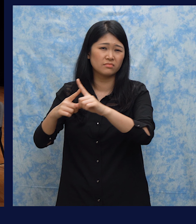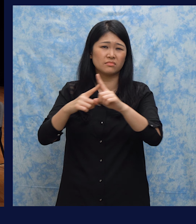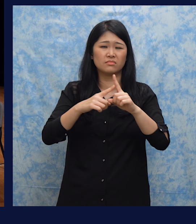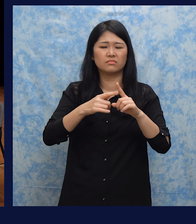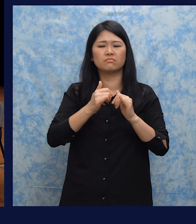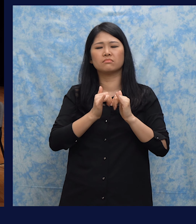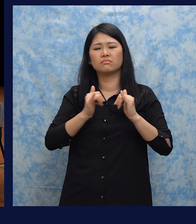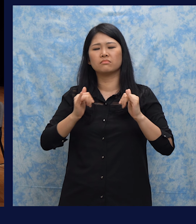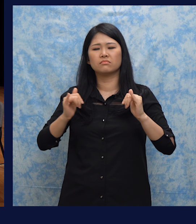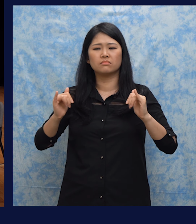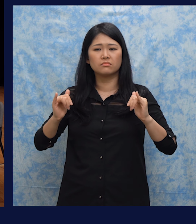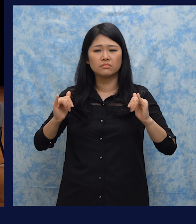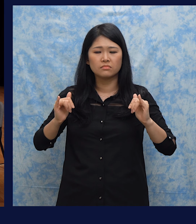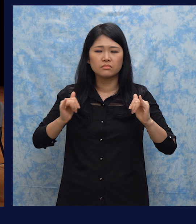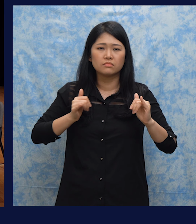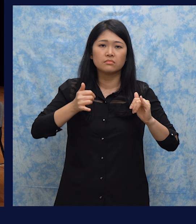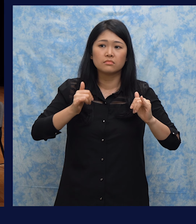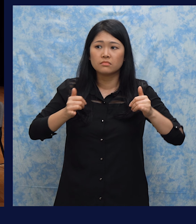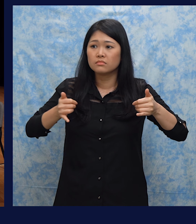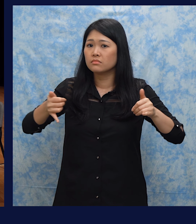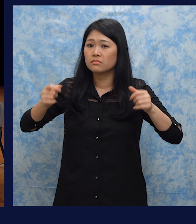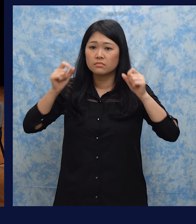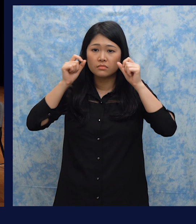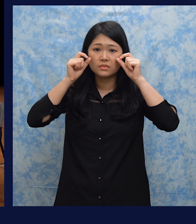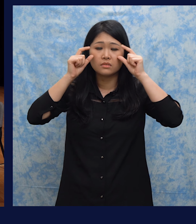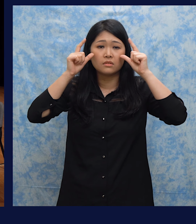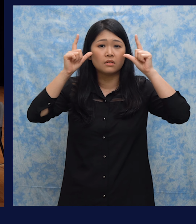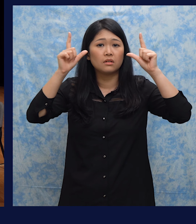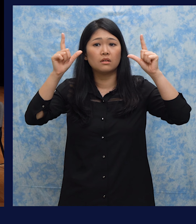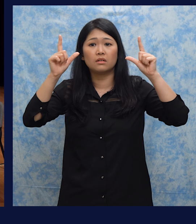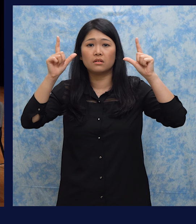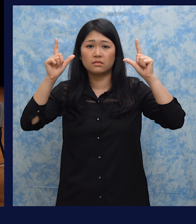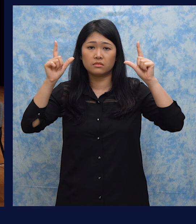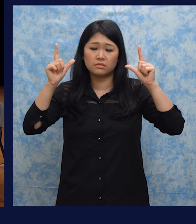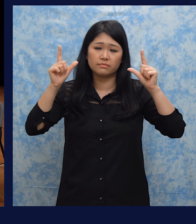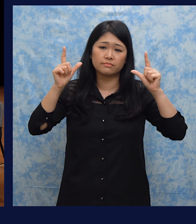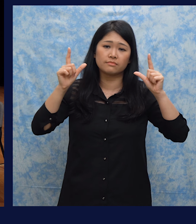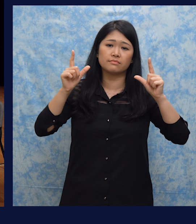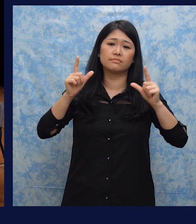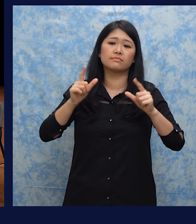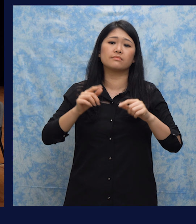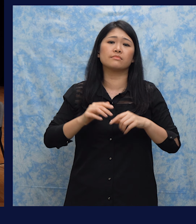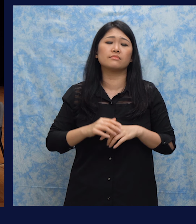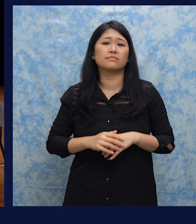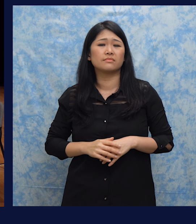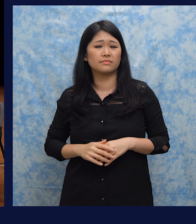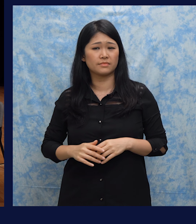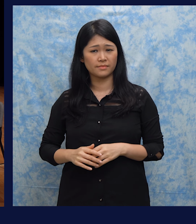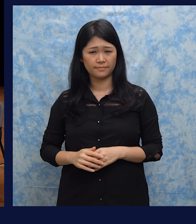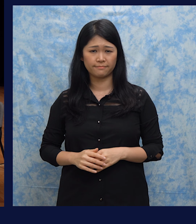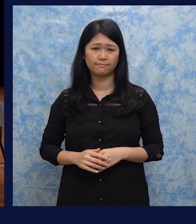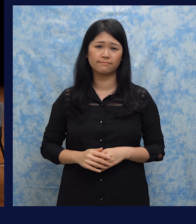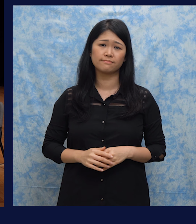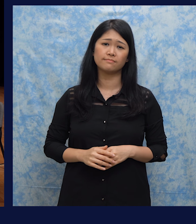sich auf und stunden auf die Leiber die Heiligen, die da